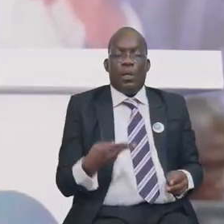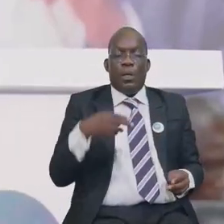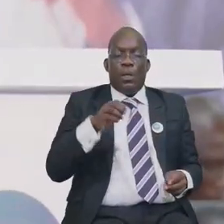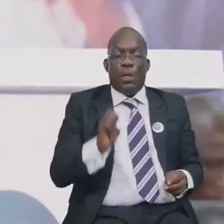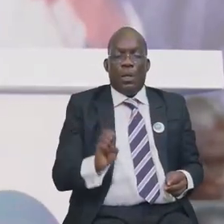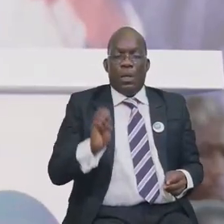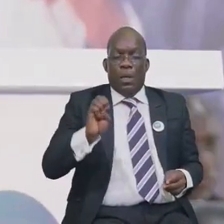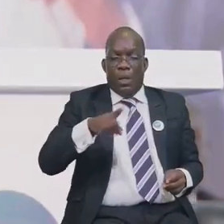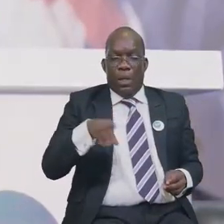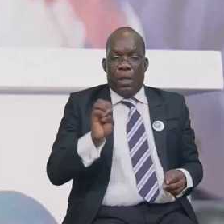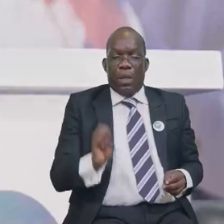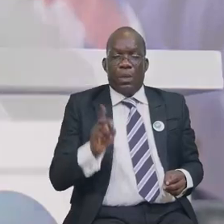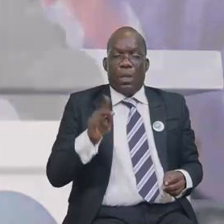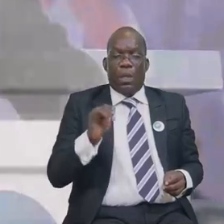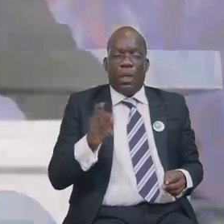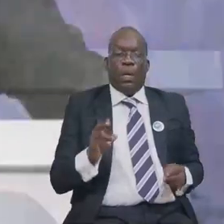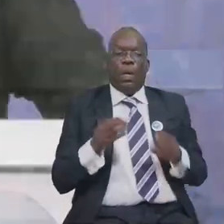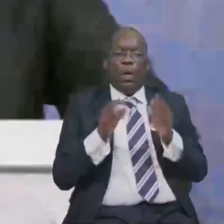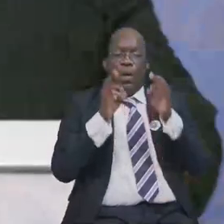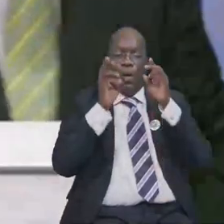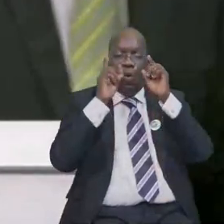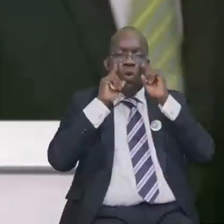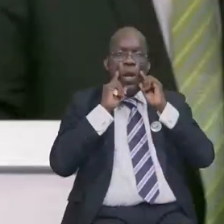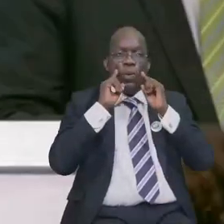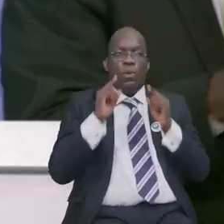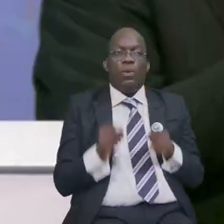d'abondantes larmes. Verset 4. Ésaïe.